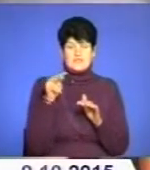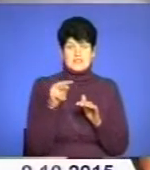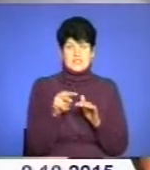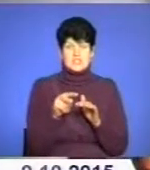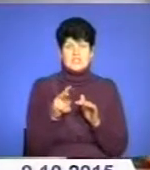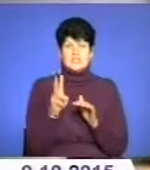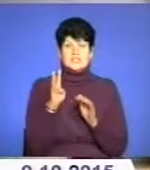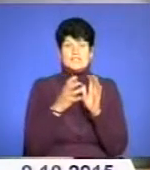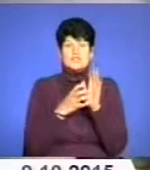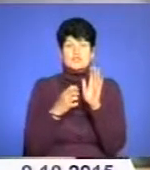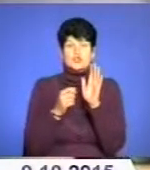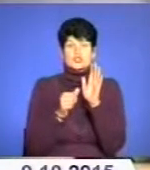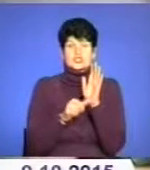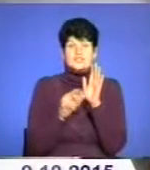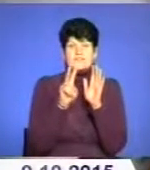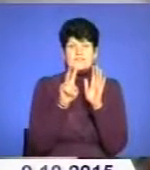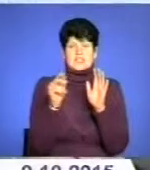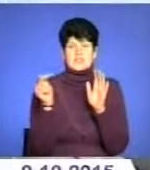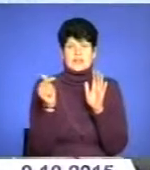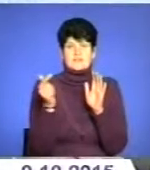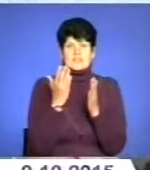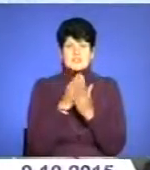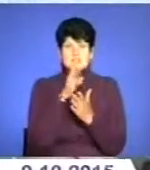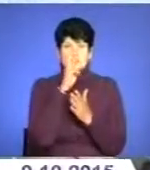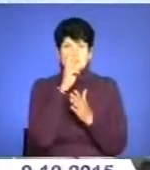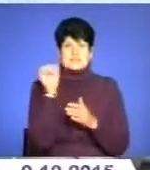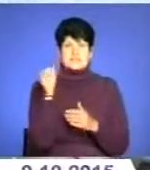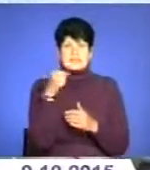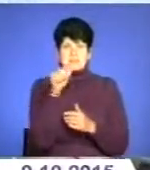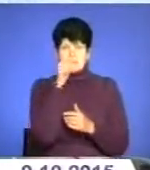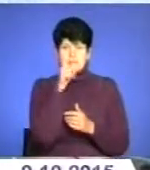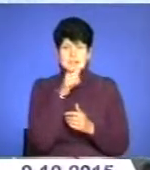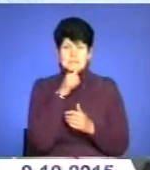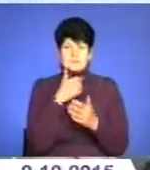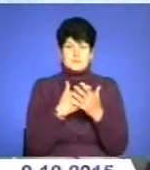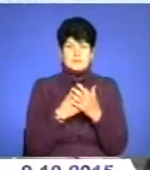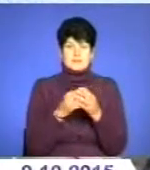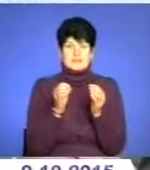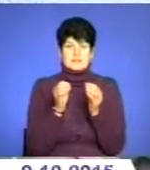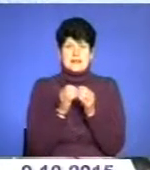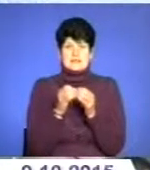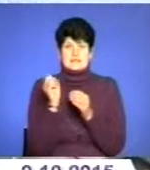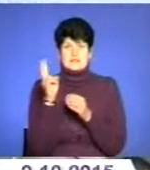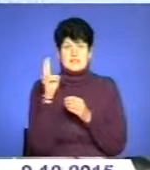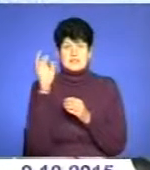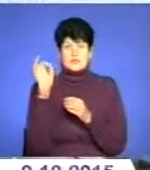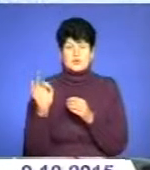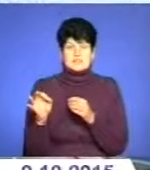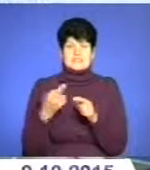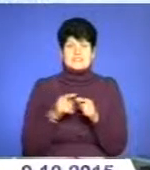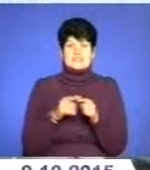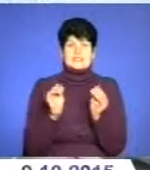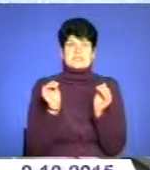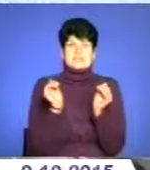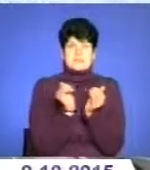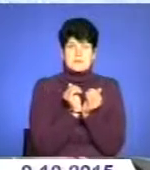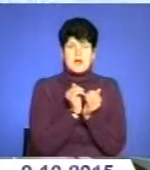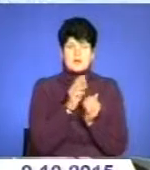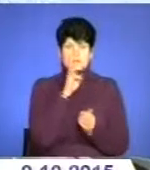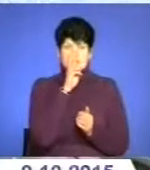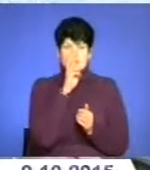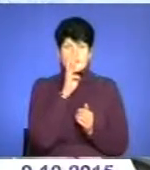2962 гривні склалася заробітна плата у нас за серпень місяць. Десь біля 10-12% це є вакансії з мінімальною заробітною